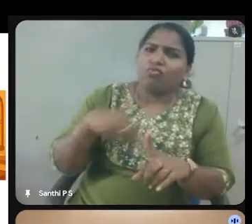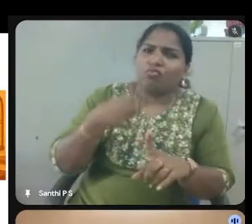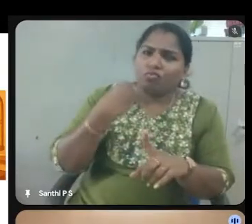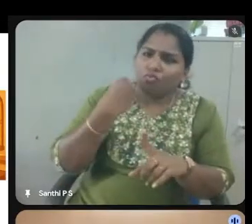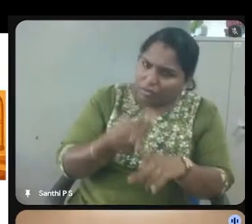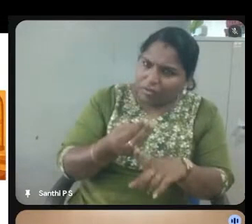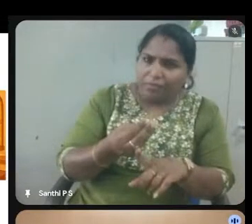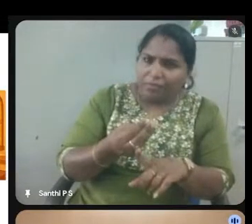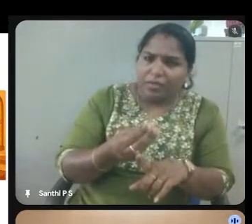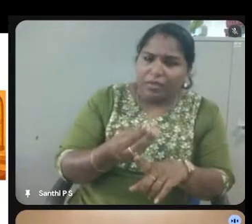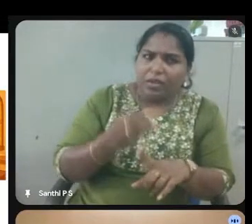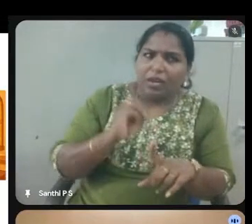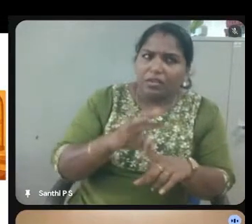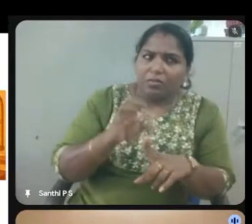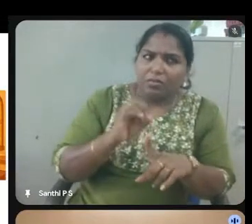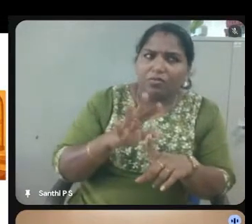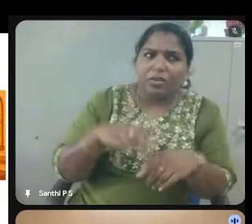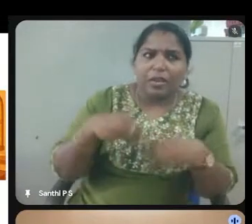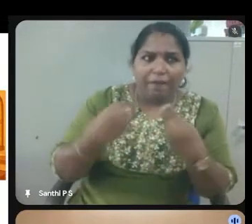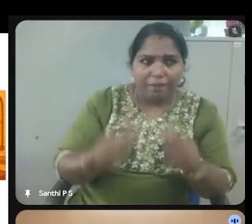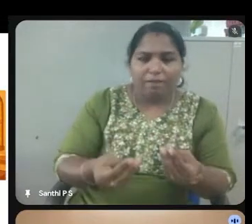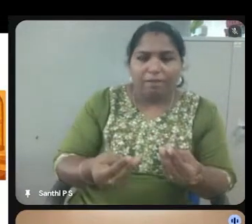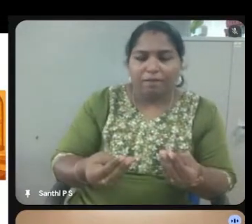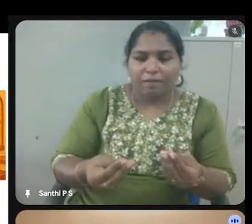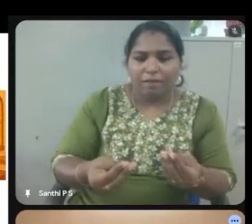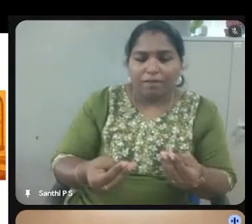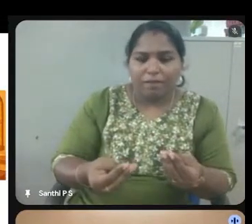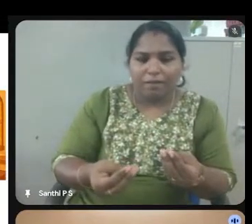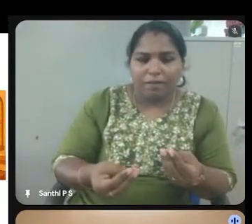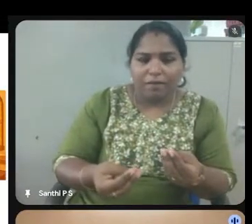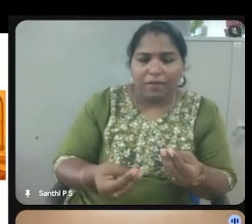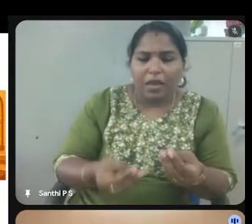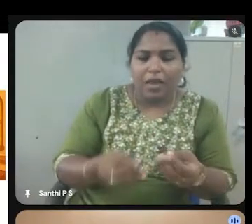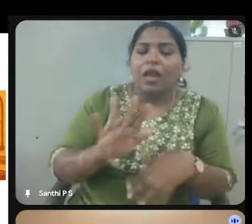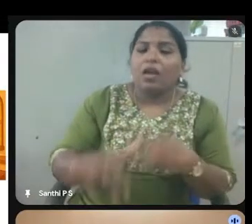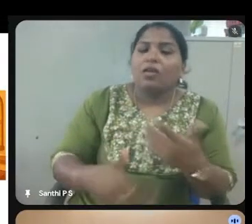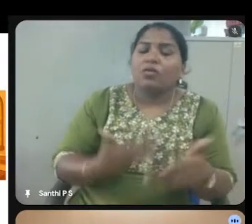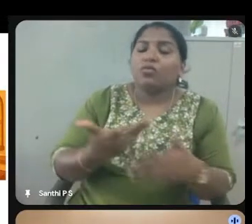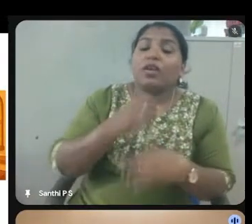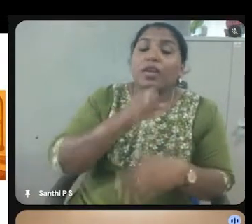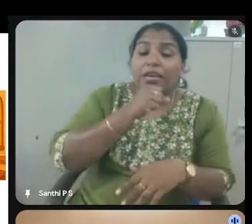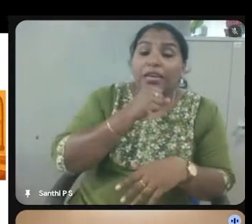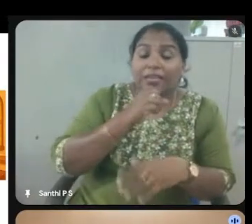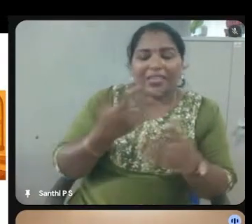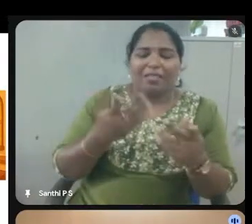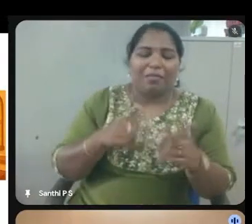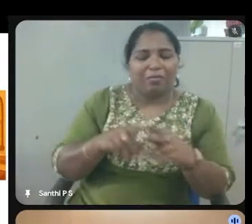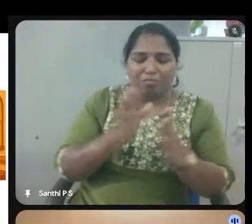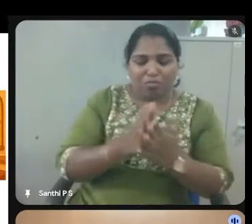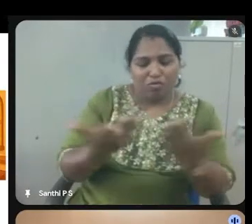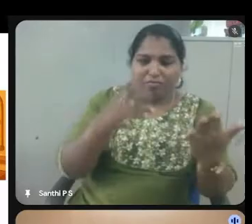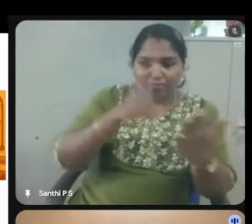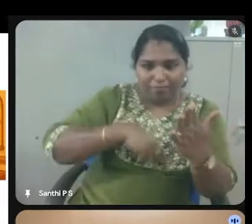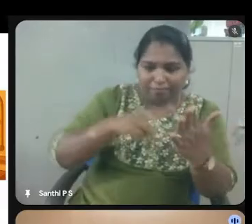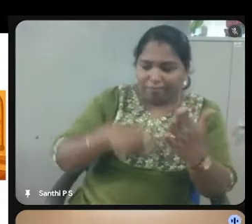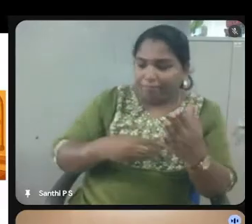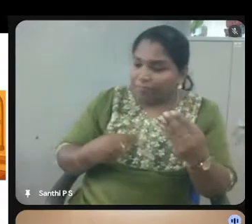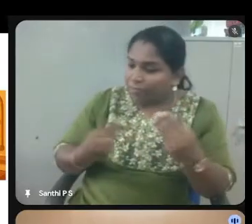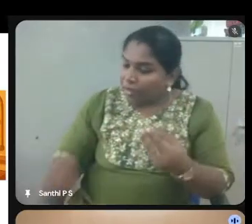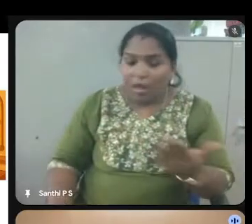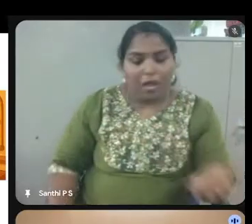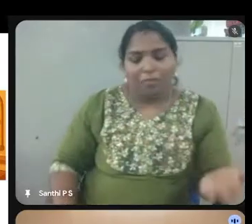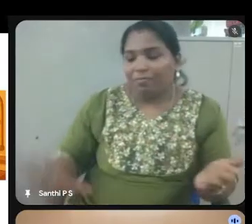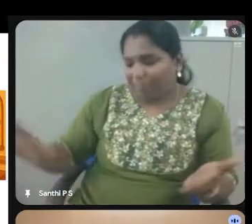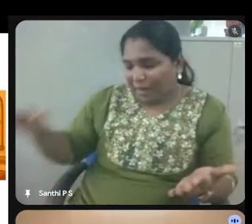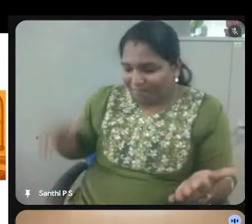കൊടുക്കുക. നിങ്ങൾ എത്ര പേര് കുട്ടികൾക്ക് ബുക്ക് വായിച്ചു കൊടുക്കാറുണ്ട്? അല്ലെങ്കിൽ ഏത് പ്രായം മുതൽ ബുക്ക് വായിച്ചു കൊടുക്കുക? അപ്പം നമ്മൾ വിശ്വാസമുണ്ട്, അല്ലെ, എഴുത്തിനൊക്കെ ഇരുത്തിയിട്ടേ